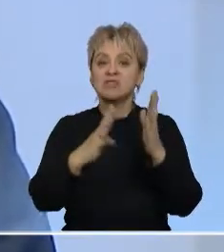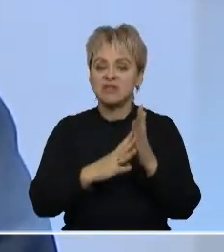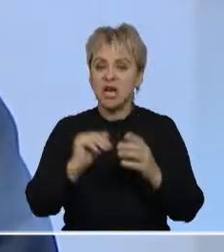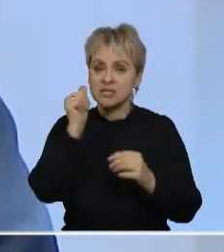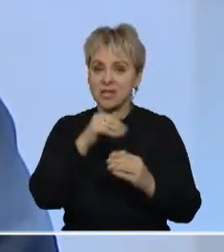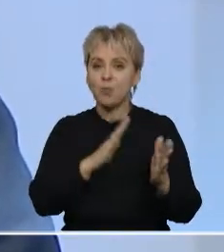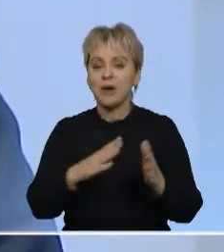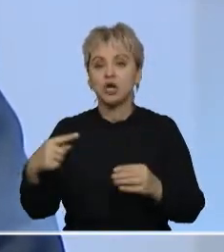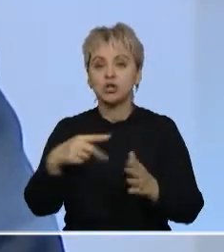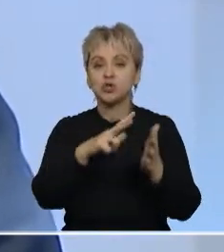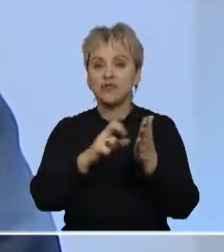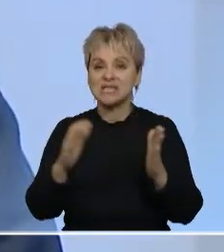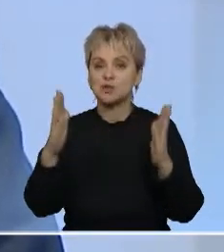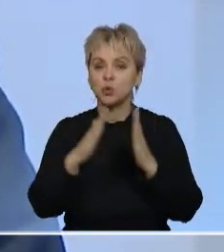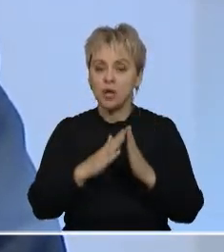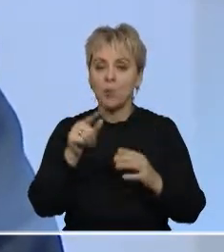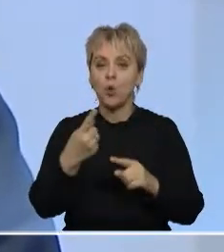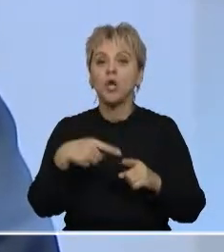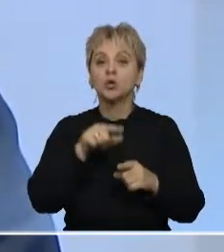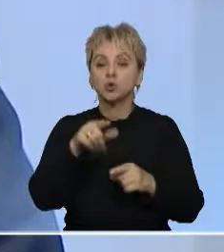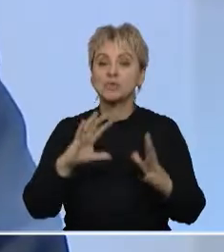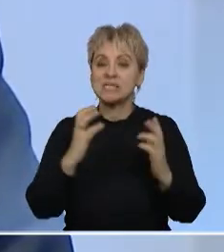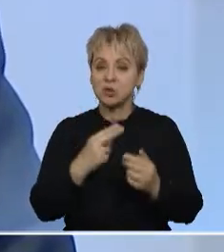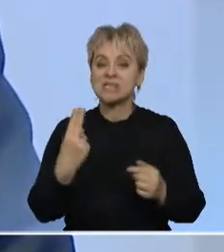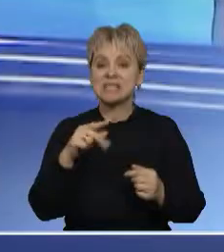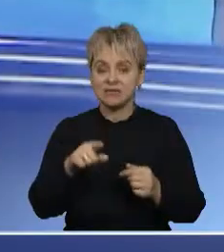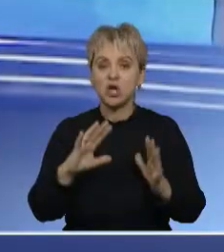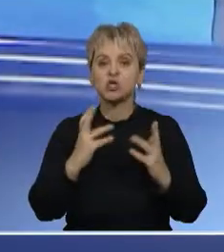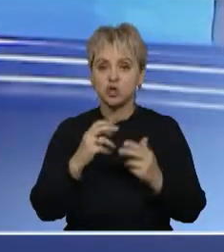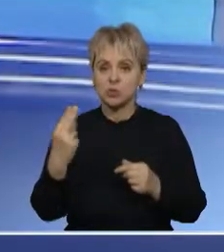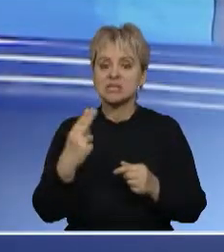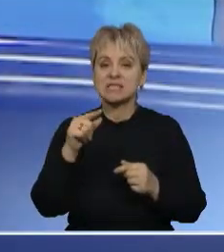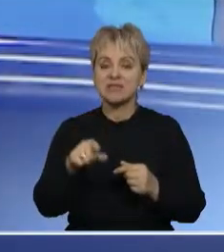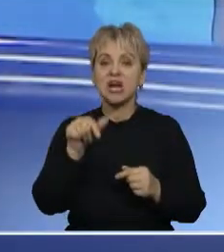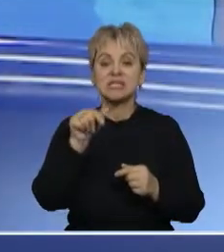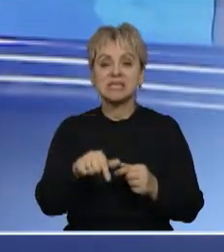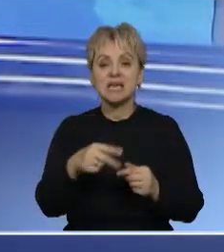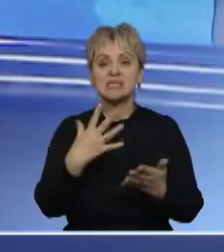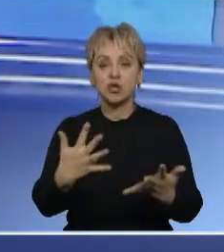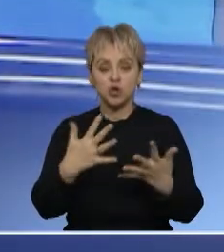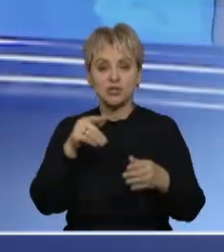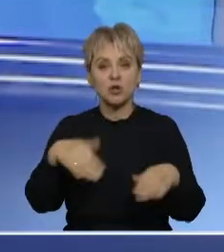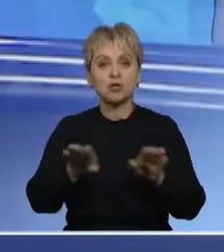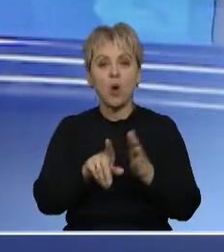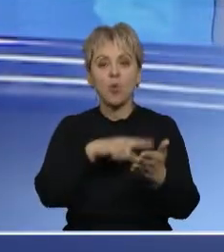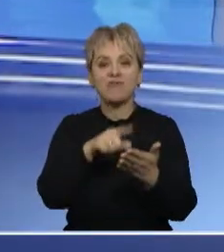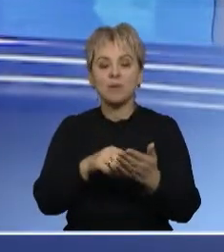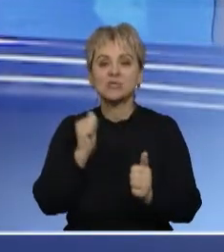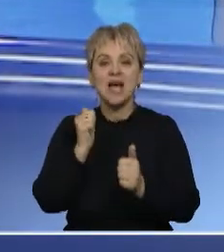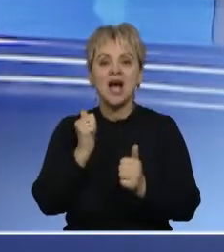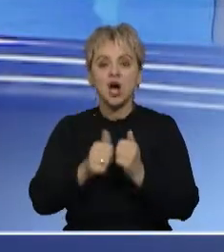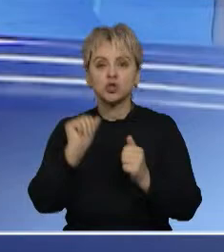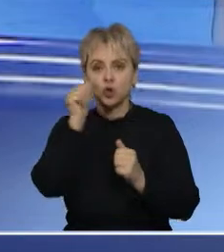2019 там порядка 1800 домов. То есть серьезная цифра. Серьезная цифра. И здесь, естественно, такой вопрос. От года к